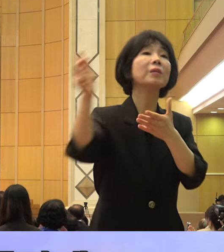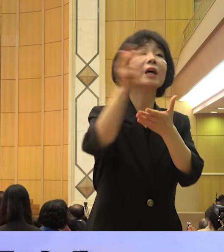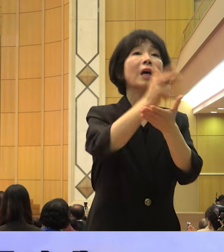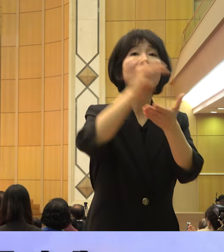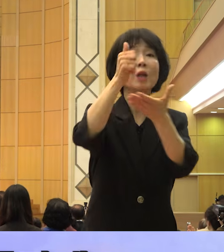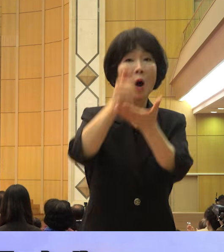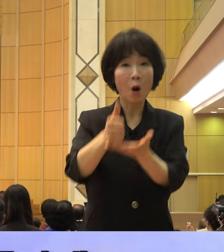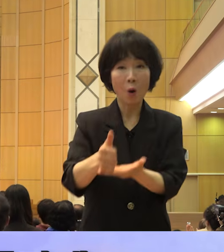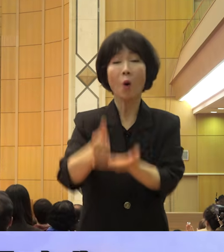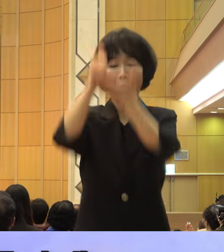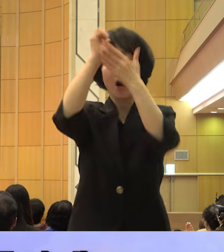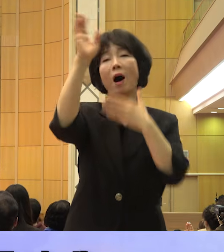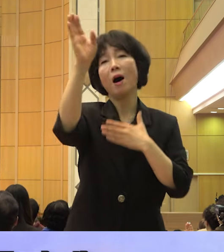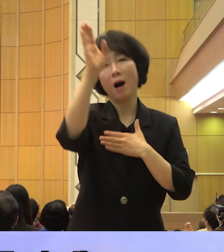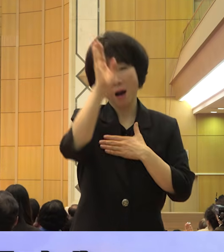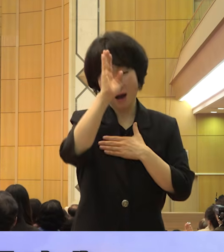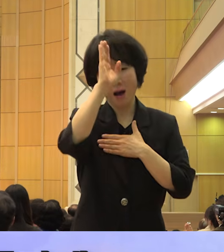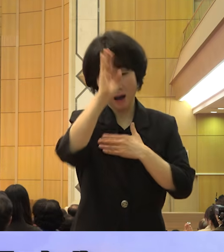주시니